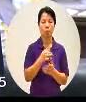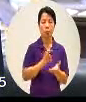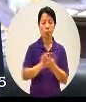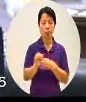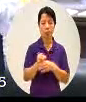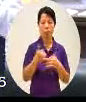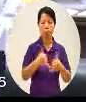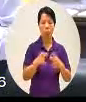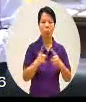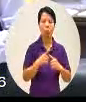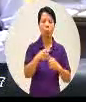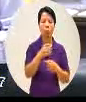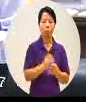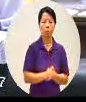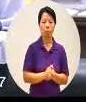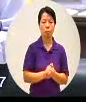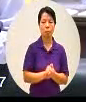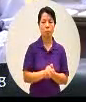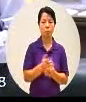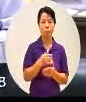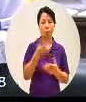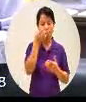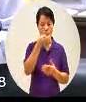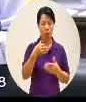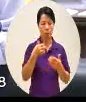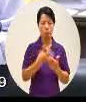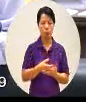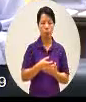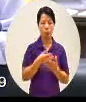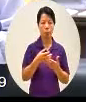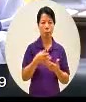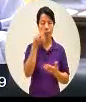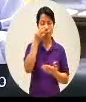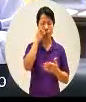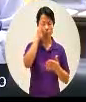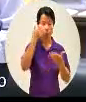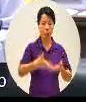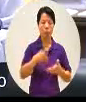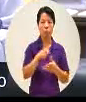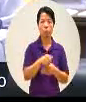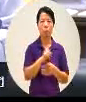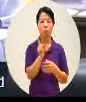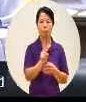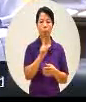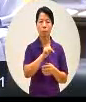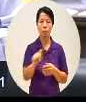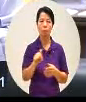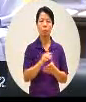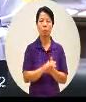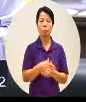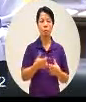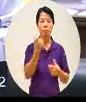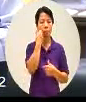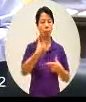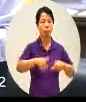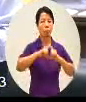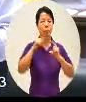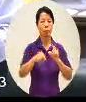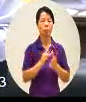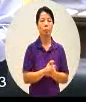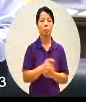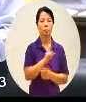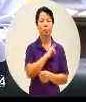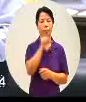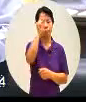人，你最在乎的是什么东西？来，谁可以回答一下？自告奋勇，